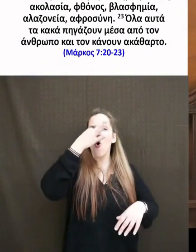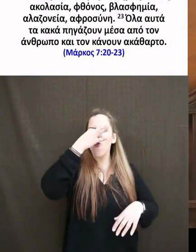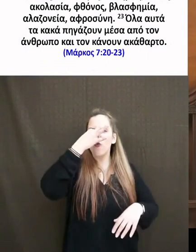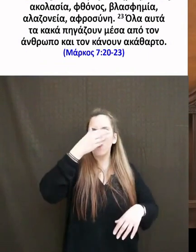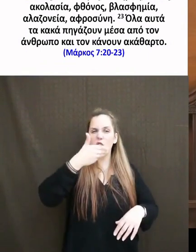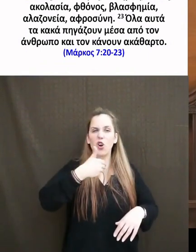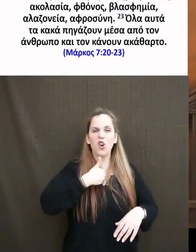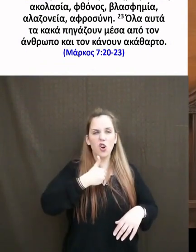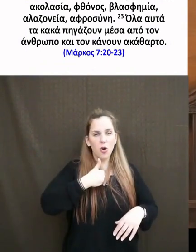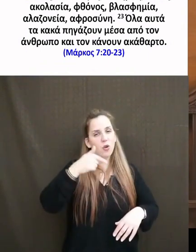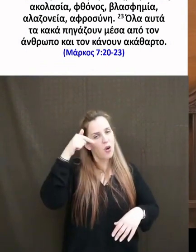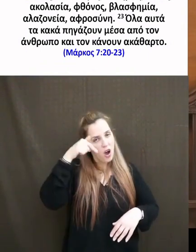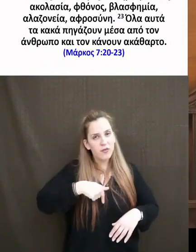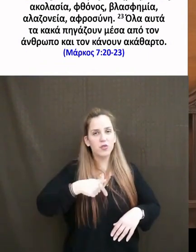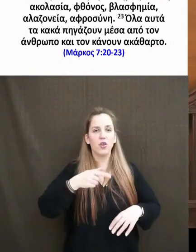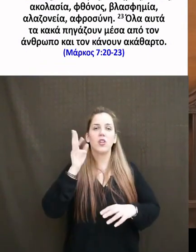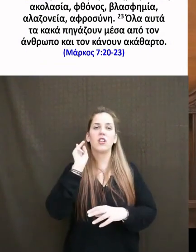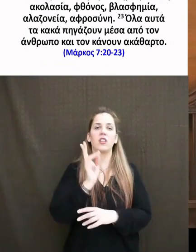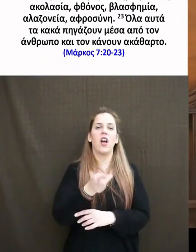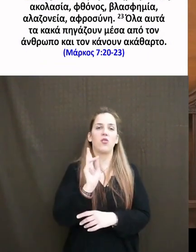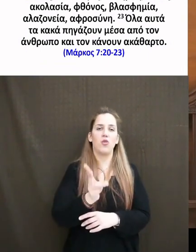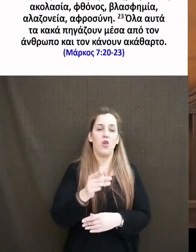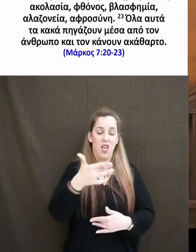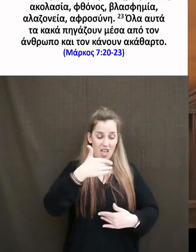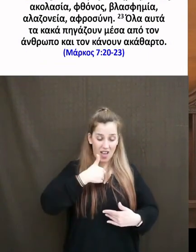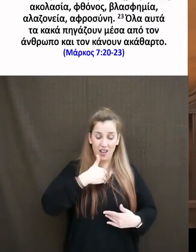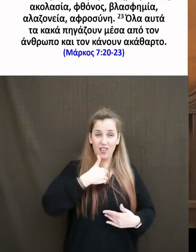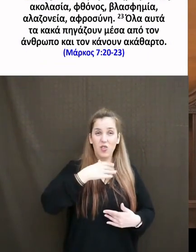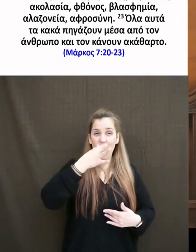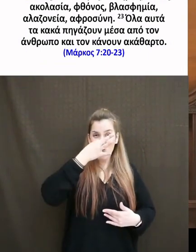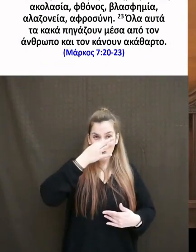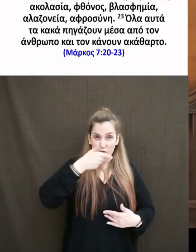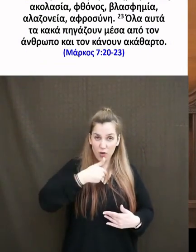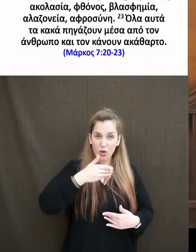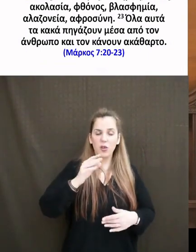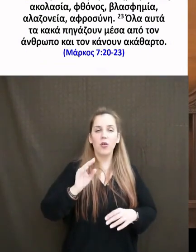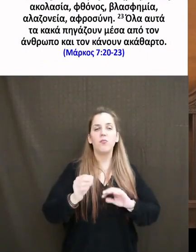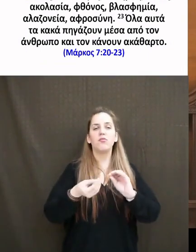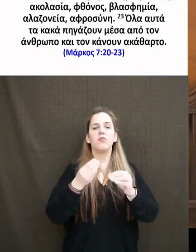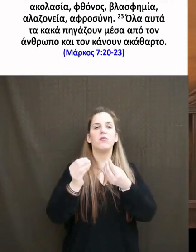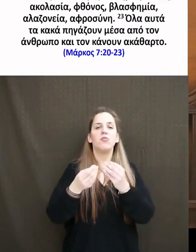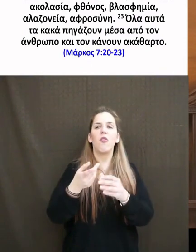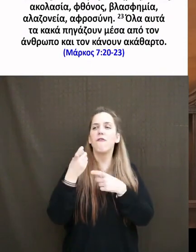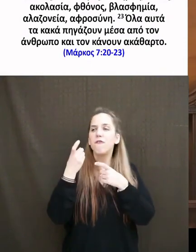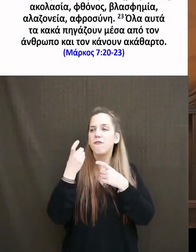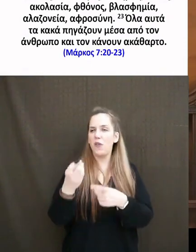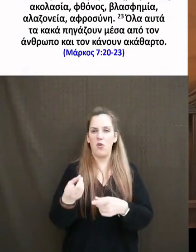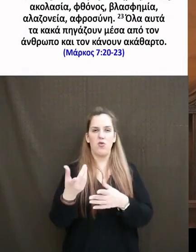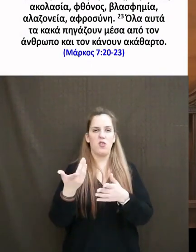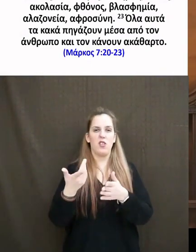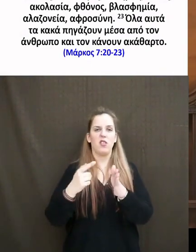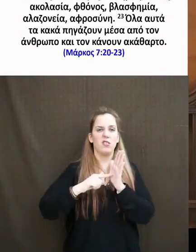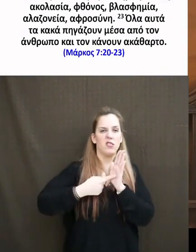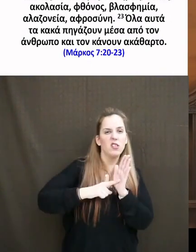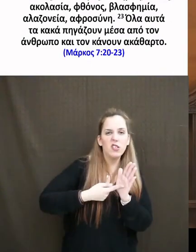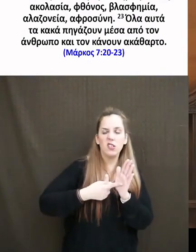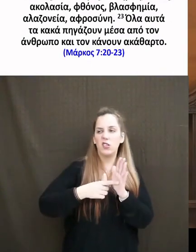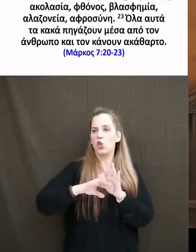σκέψεις, μοιχείες, πορνείες, φόνοι, κλοπές,